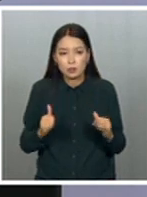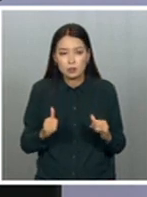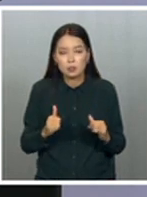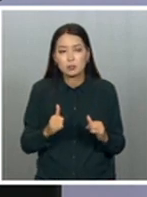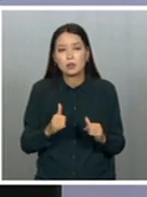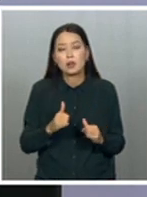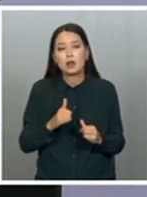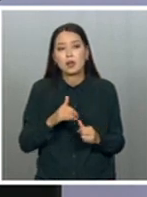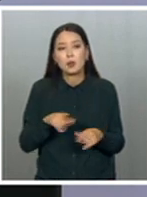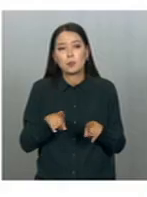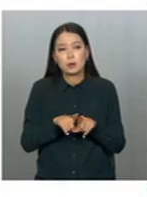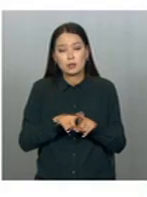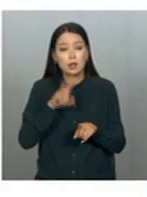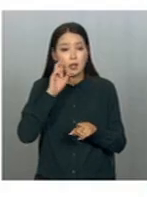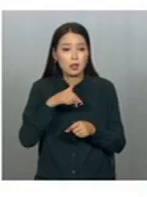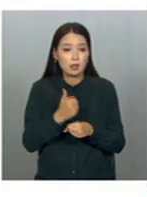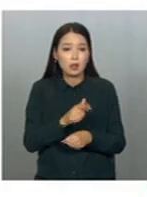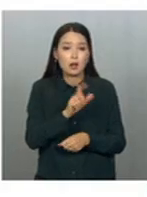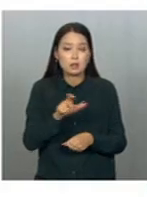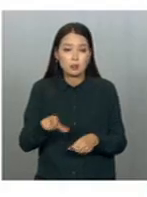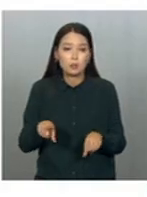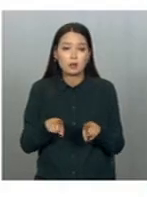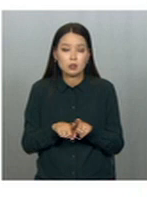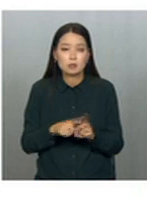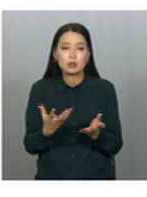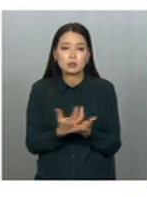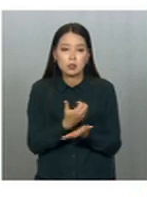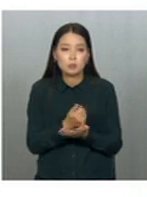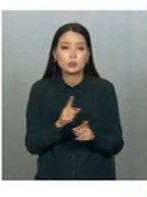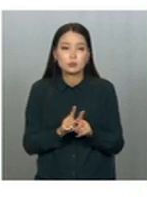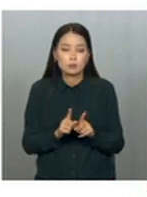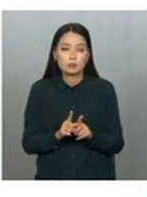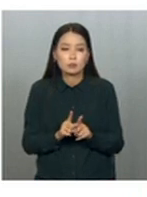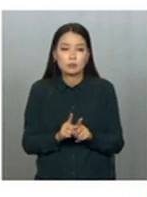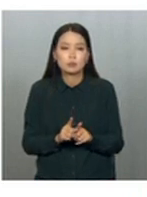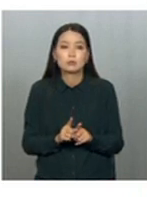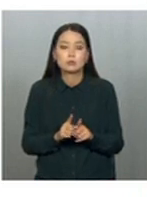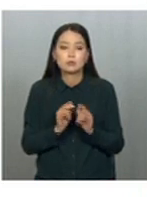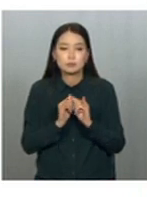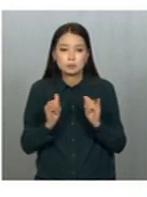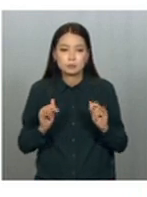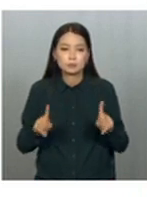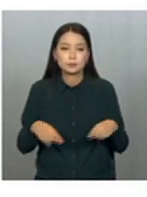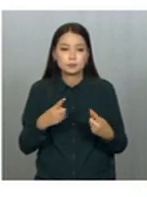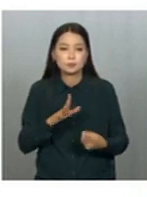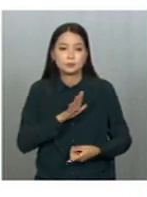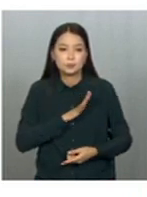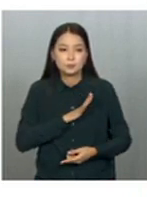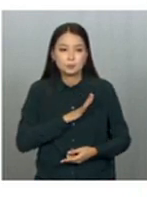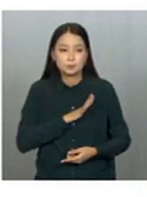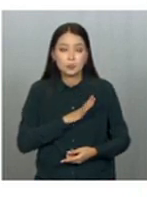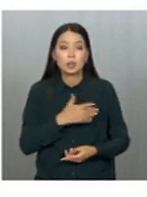қалыс қалып жатқан жоқ, біз ел азаматтары да табысын арттырып, ел игілігі жолында қызмет етуде.